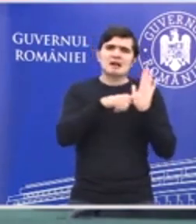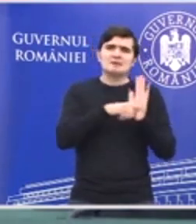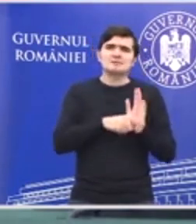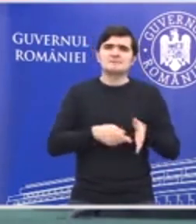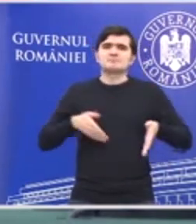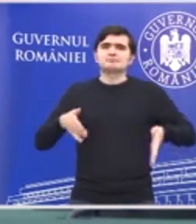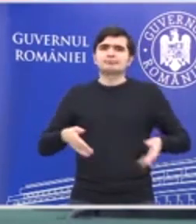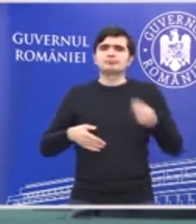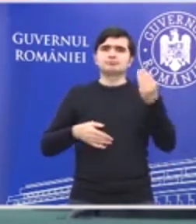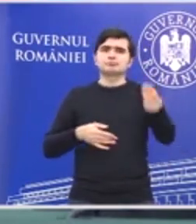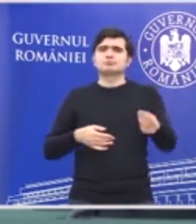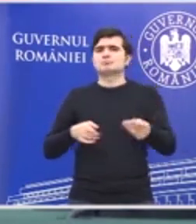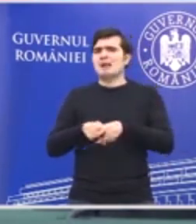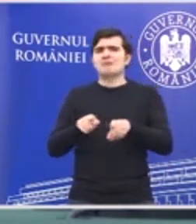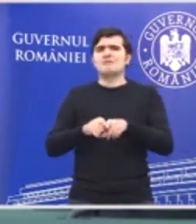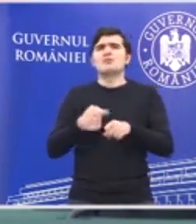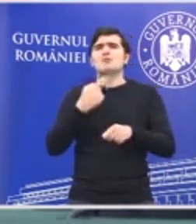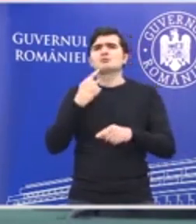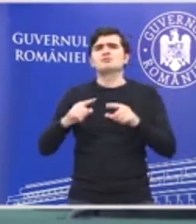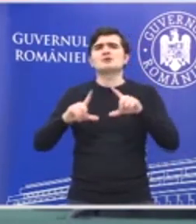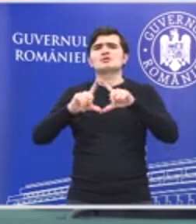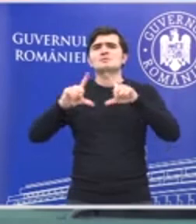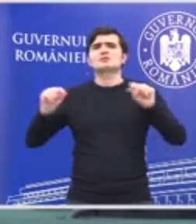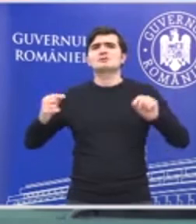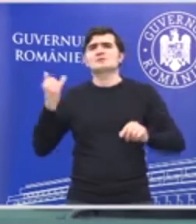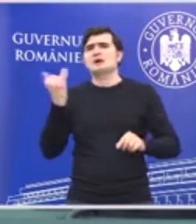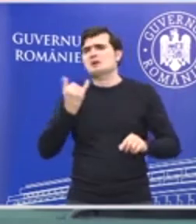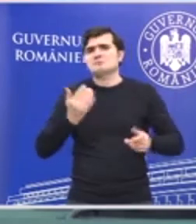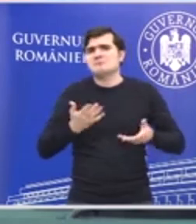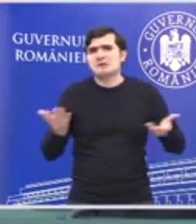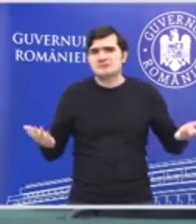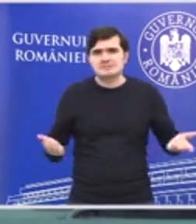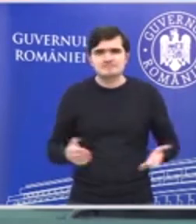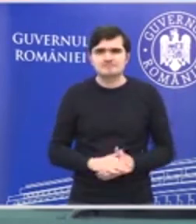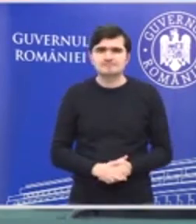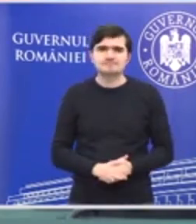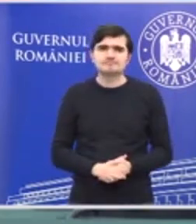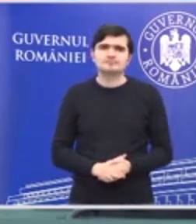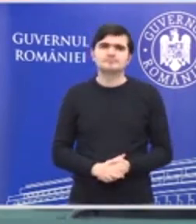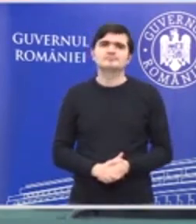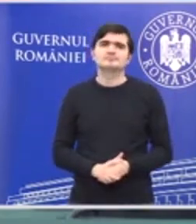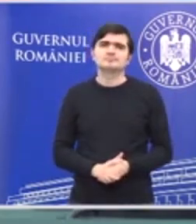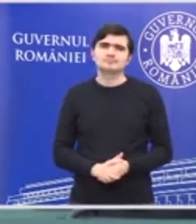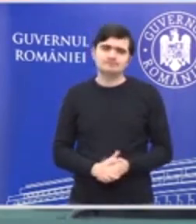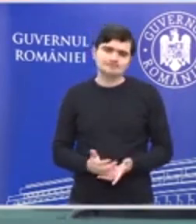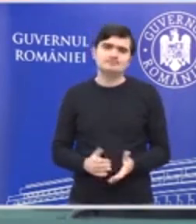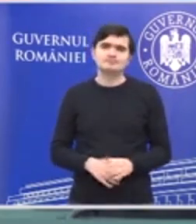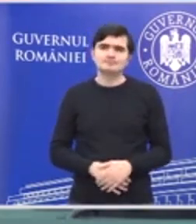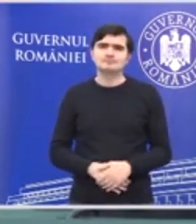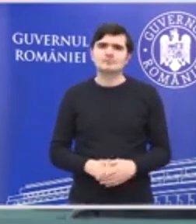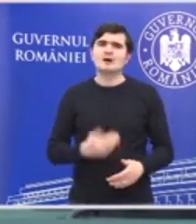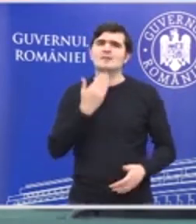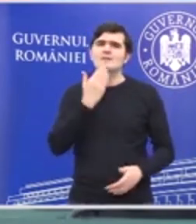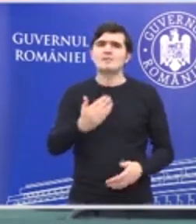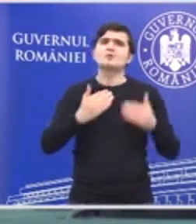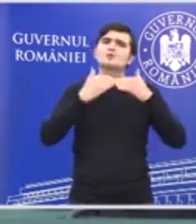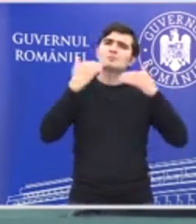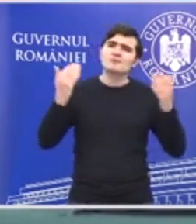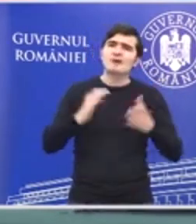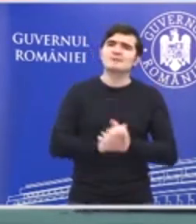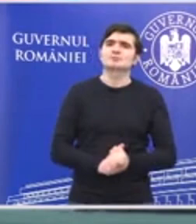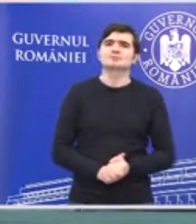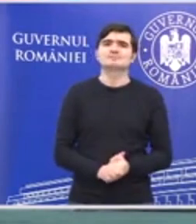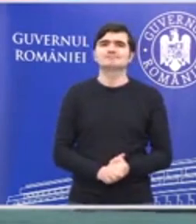acel certificat verde. Vă mulțumim foarte mult!